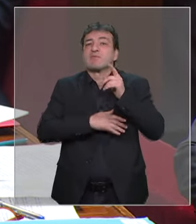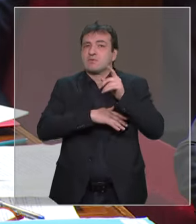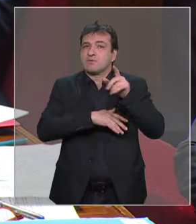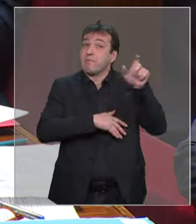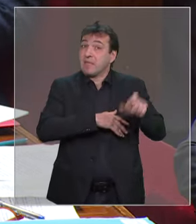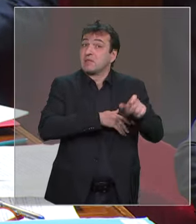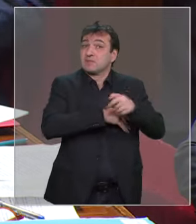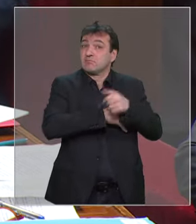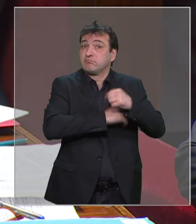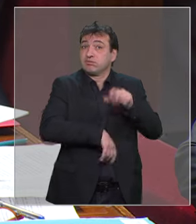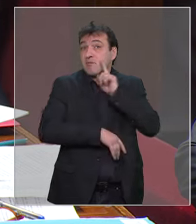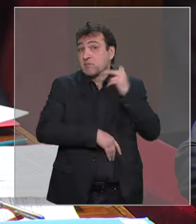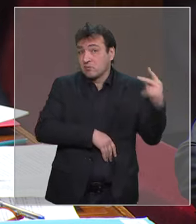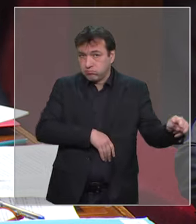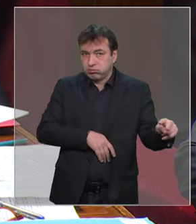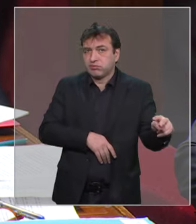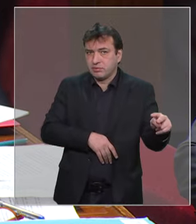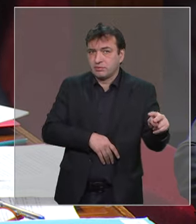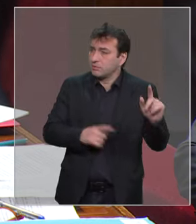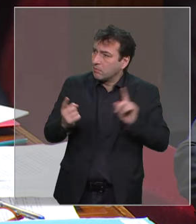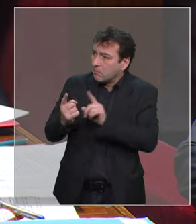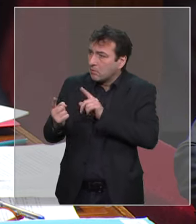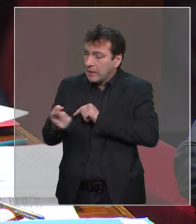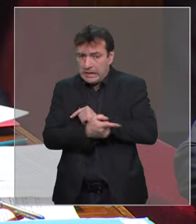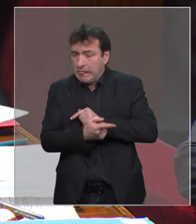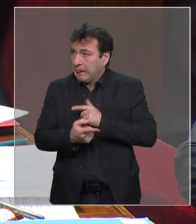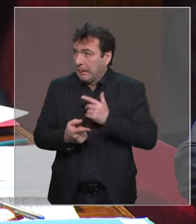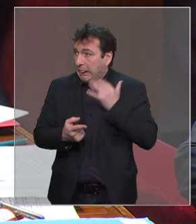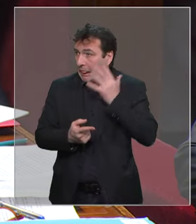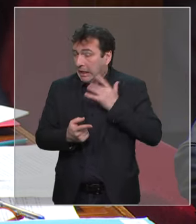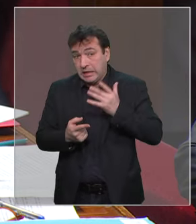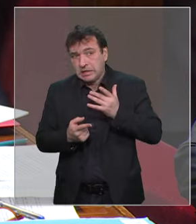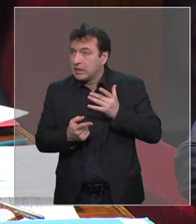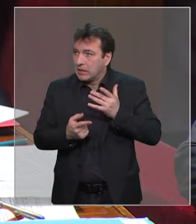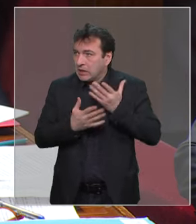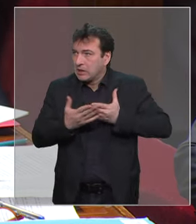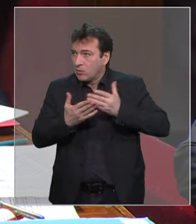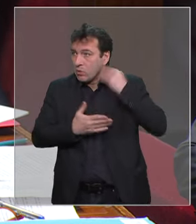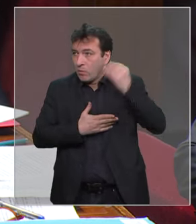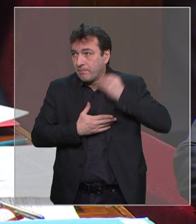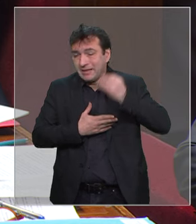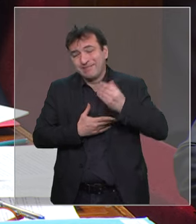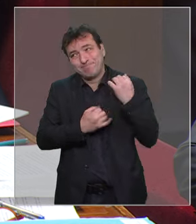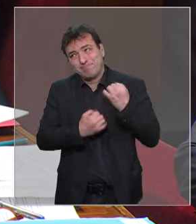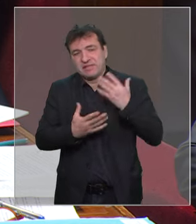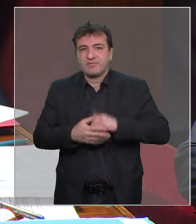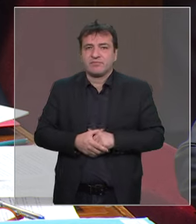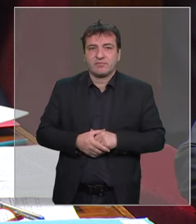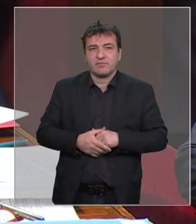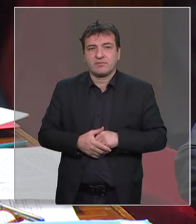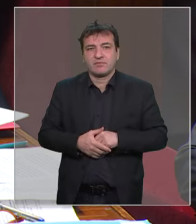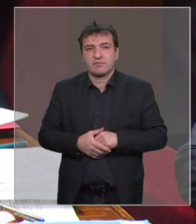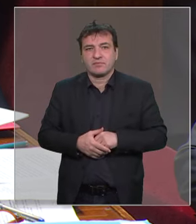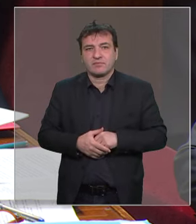sa crainte sur l'évolution de l'état psychiatrique de son fils. Nous lui avons conseillé de demander